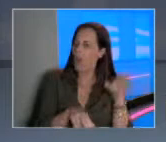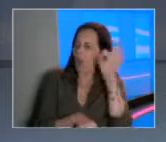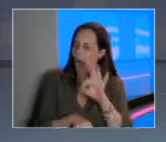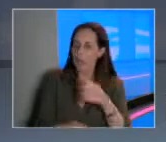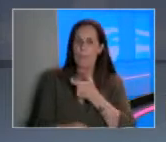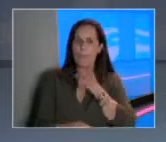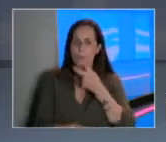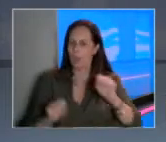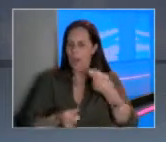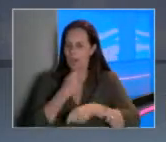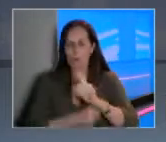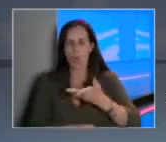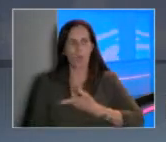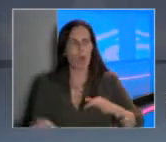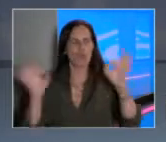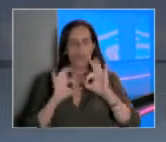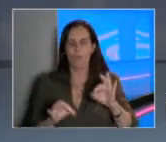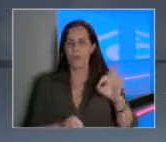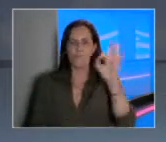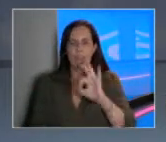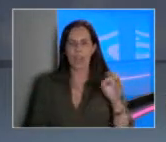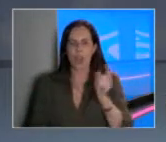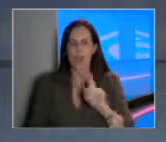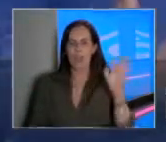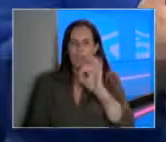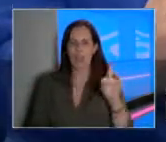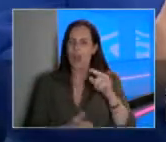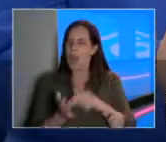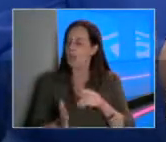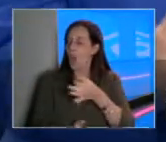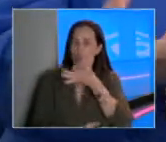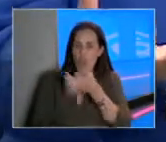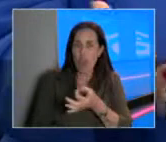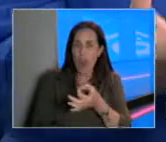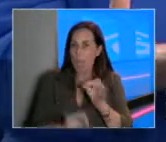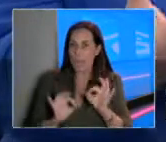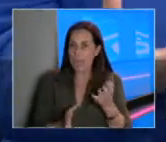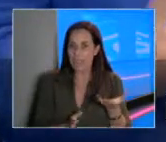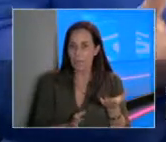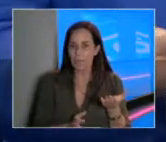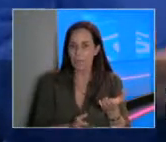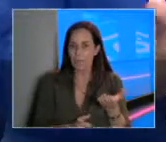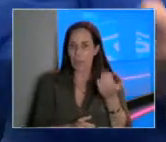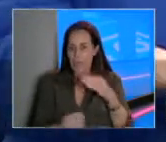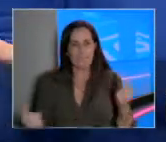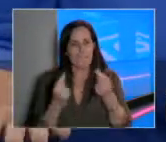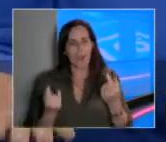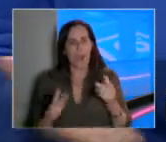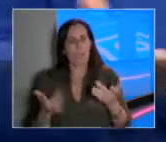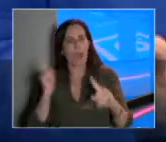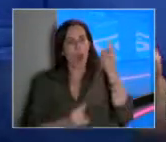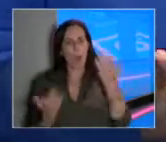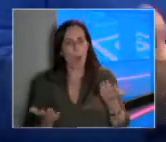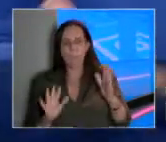עדיין במצוקה, ושעדיין לא קיבלו שקל, ועדיין לא, ועדיין לא. ולכן השאלות, בעצם פה היה סוג של ויכוח. אז מה